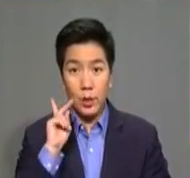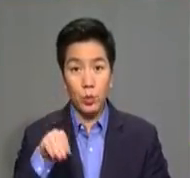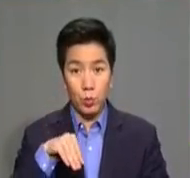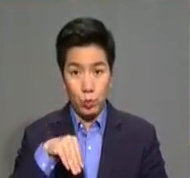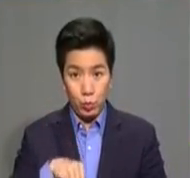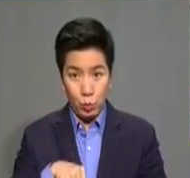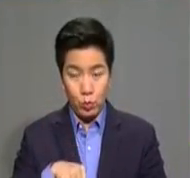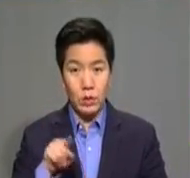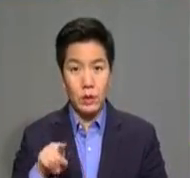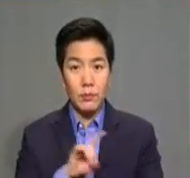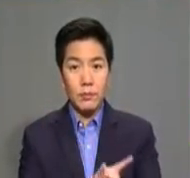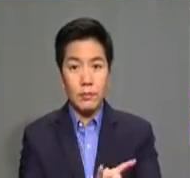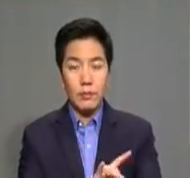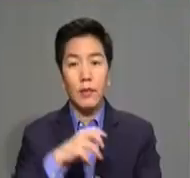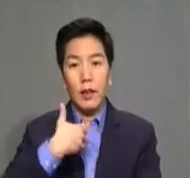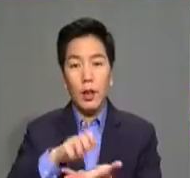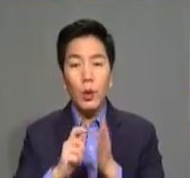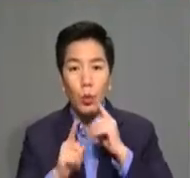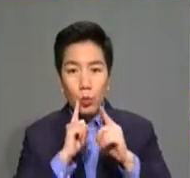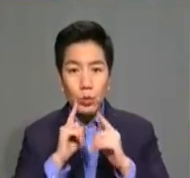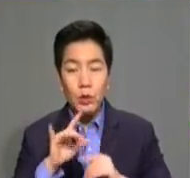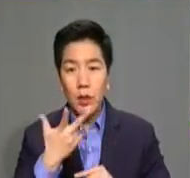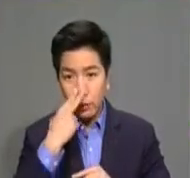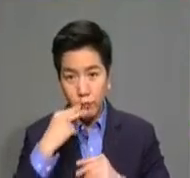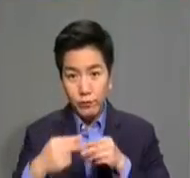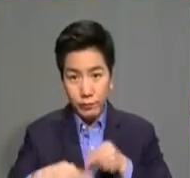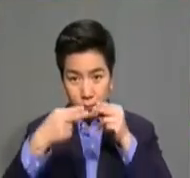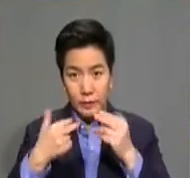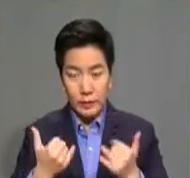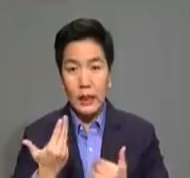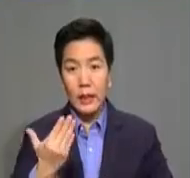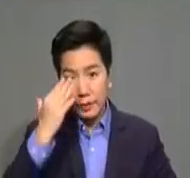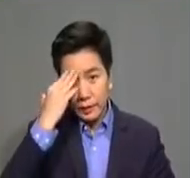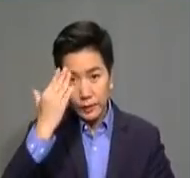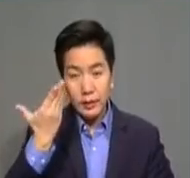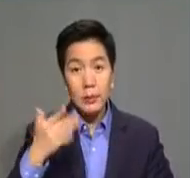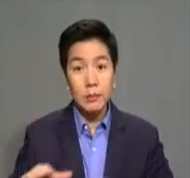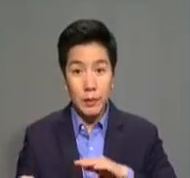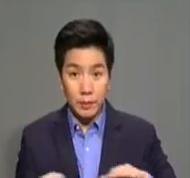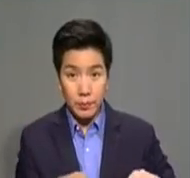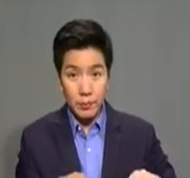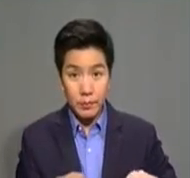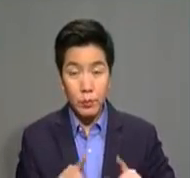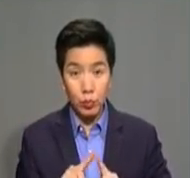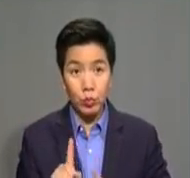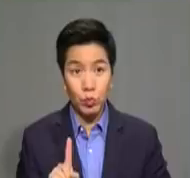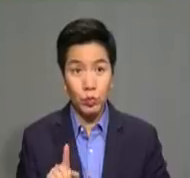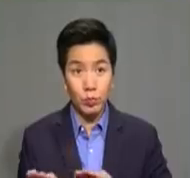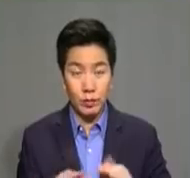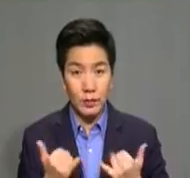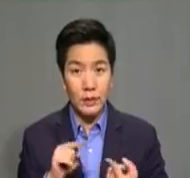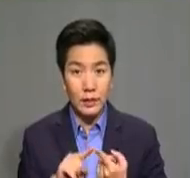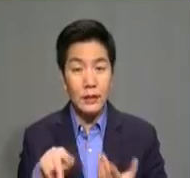ลอยู่นี่ท่านนะครับก็เดี๋ยวเราพูดคุยกับคุณเยาวลักษณ์นะครับคุณเยาวลักษณ์ครับพร้อมไหมฮะพร้อมอยู่นะครับต